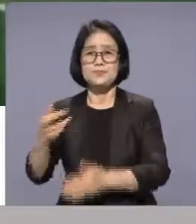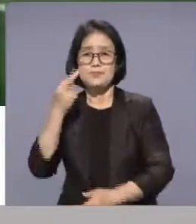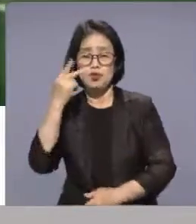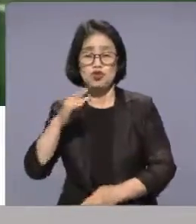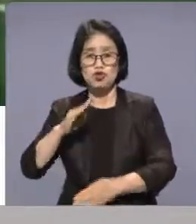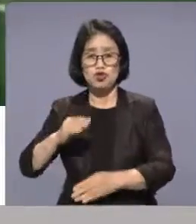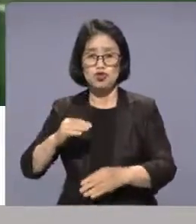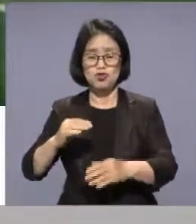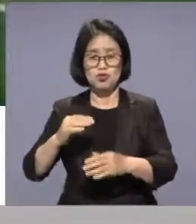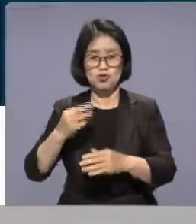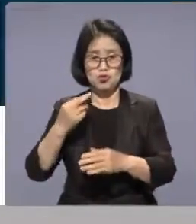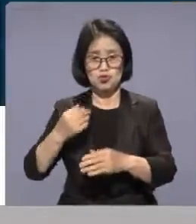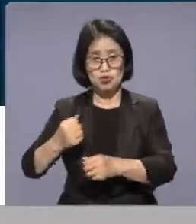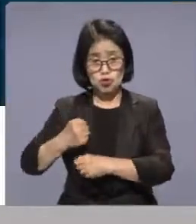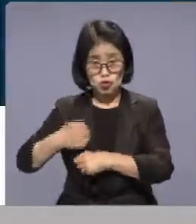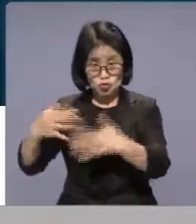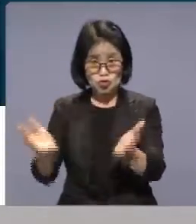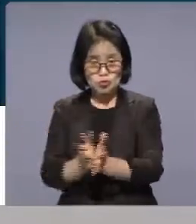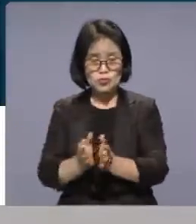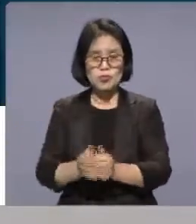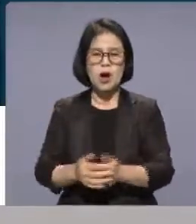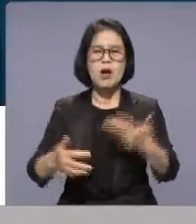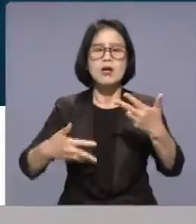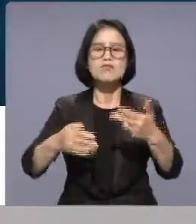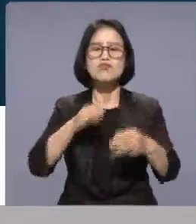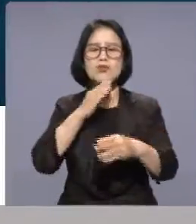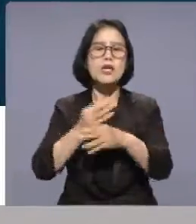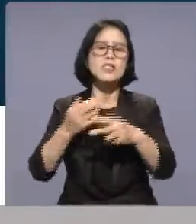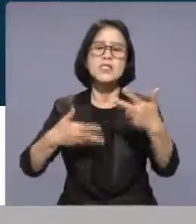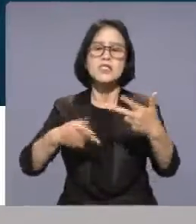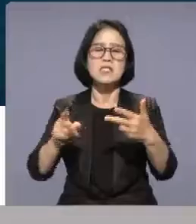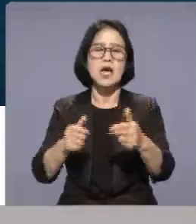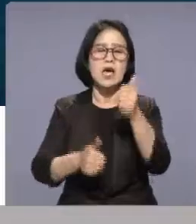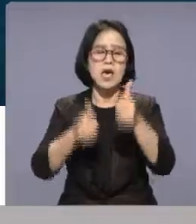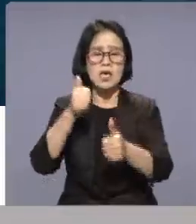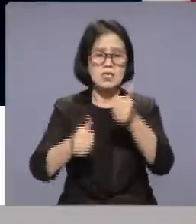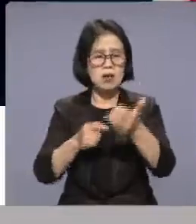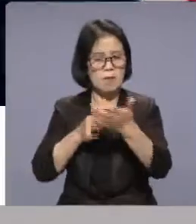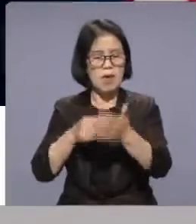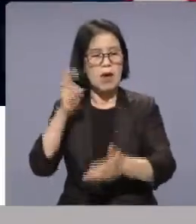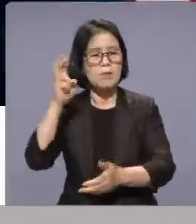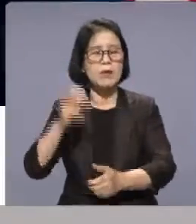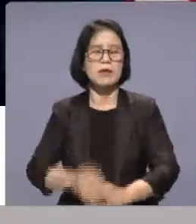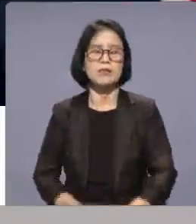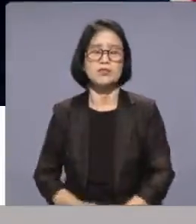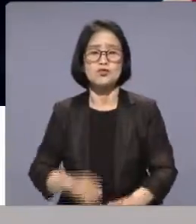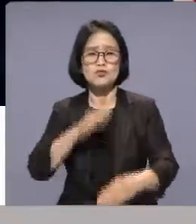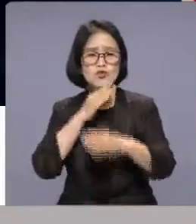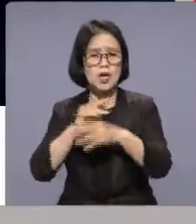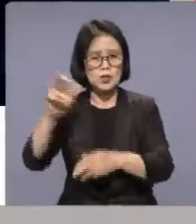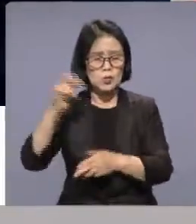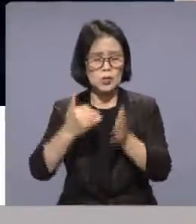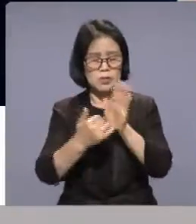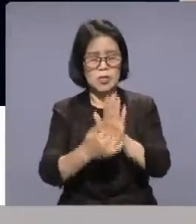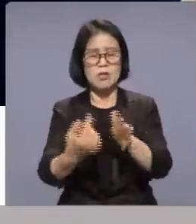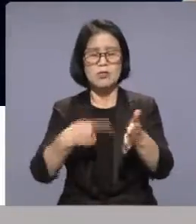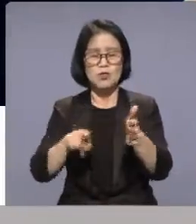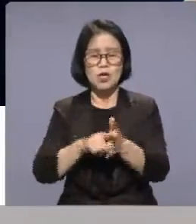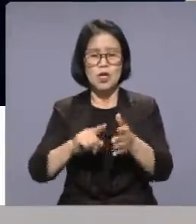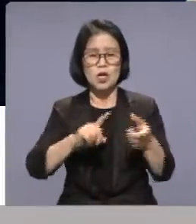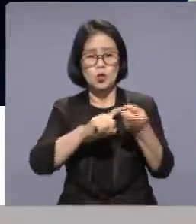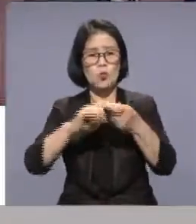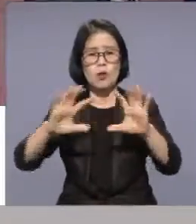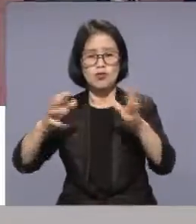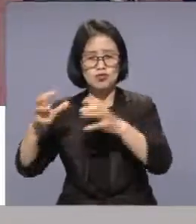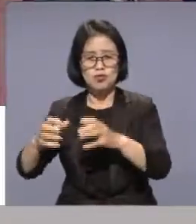미 국무부가 조만간 북한이 7차 핵실험을 감행할 것이라는 전망을 내놓았습니다. 미국이 북한 도발에 대응하기 위한 동맹국 간